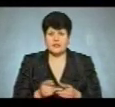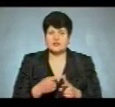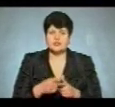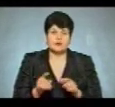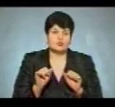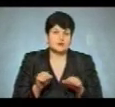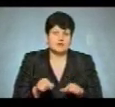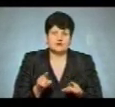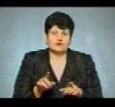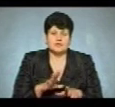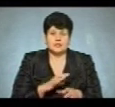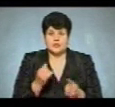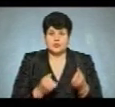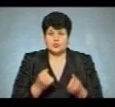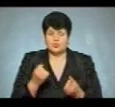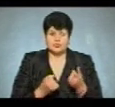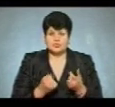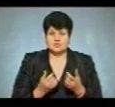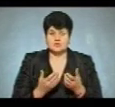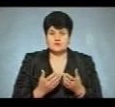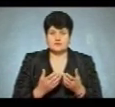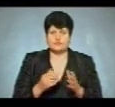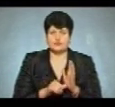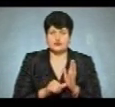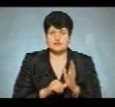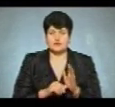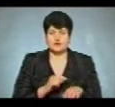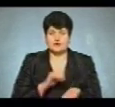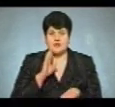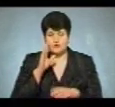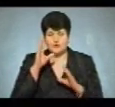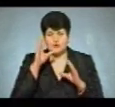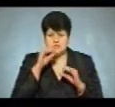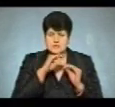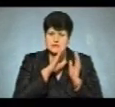то, що він, керуючи автомобілем, рухаючись близько 6 ранку, заснув за кермом.